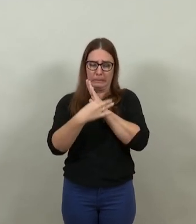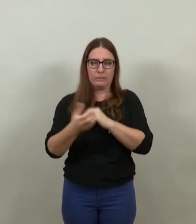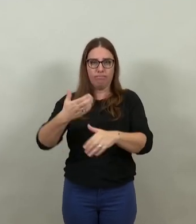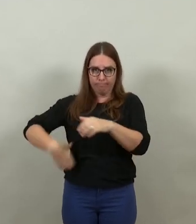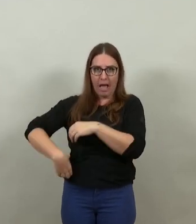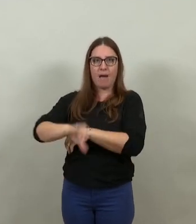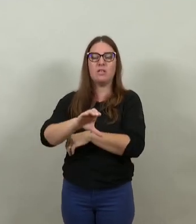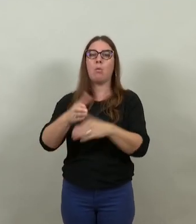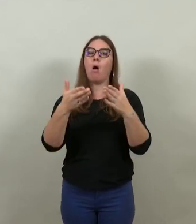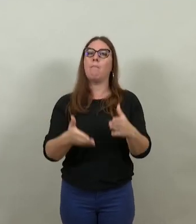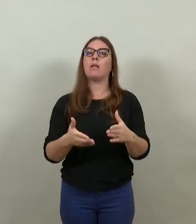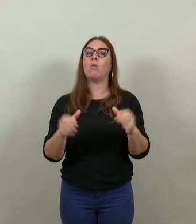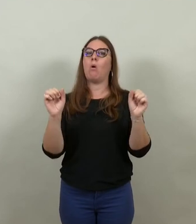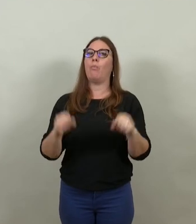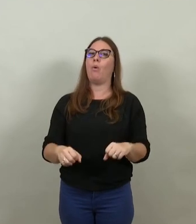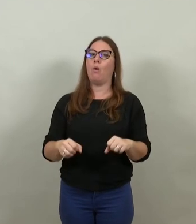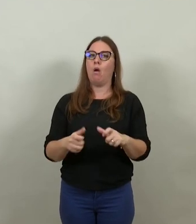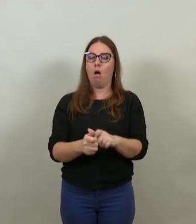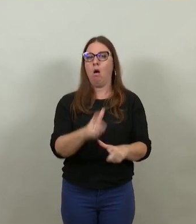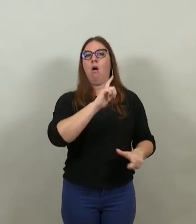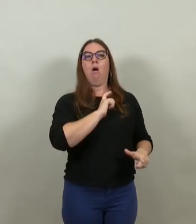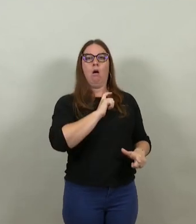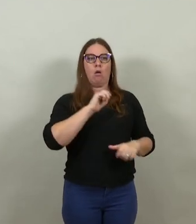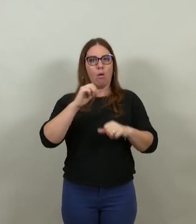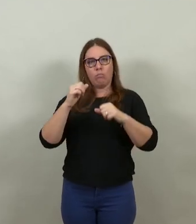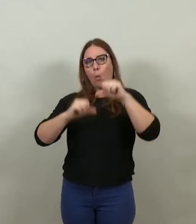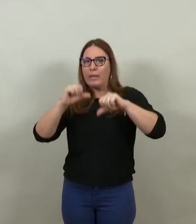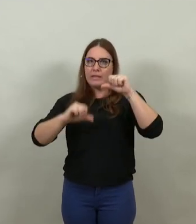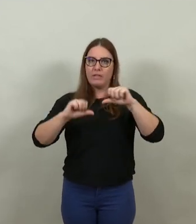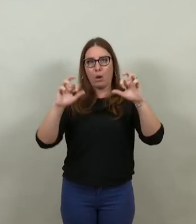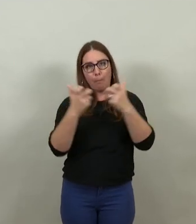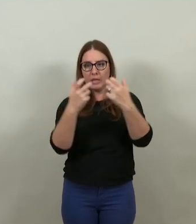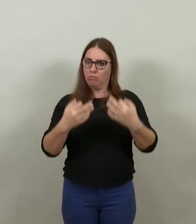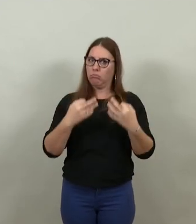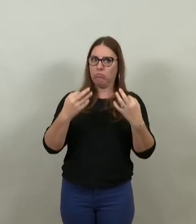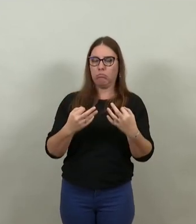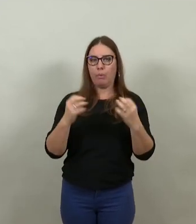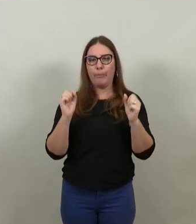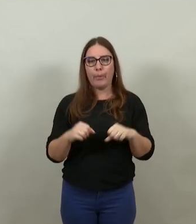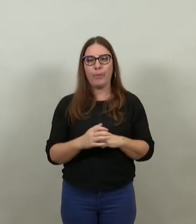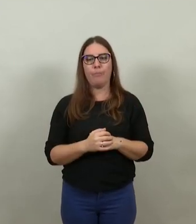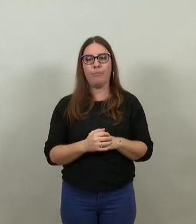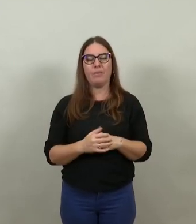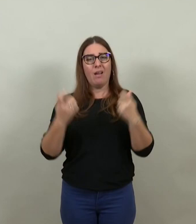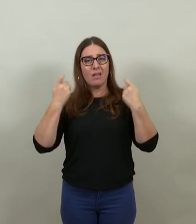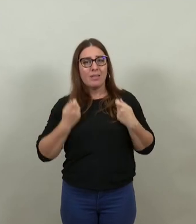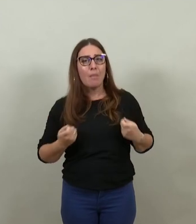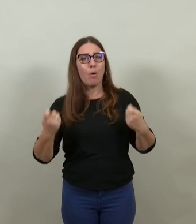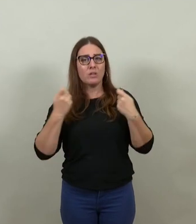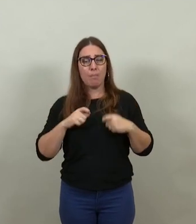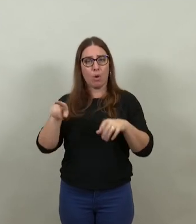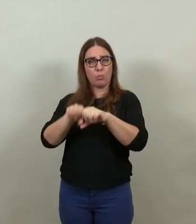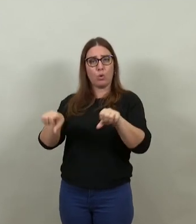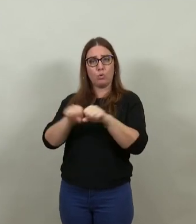et doivent pouvoir bénéficier de leur compétitivité ce coût de production n'a pas